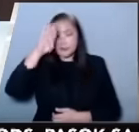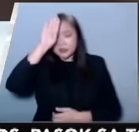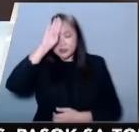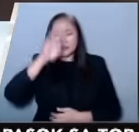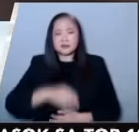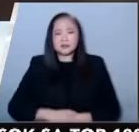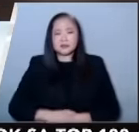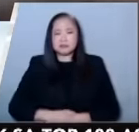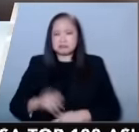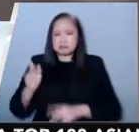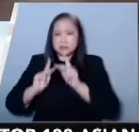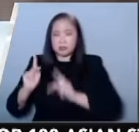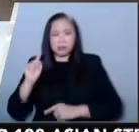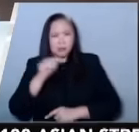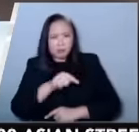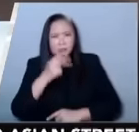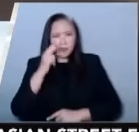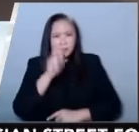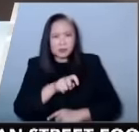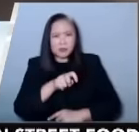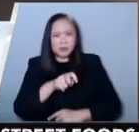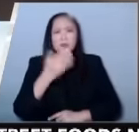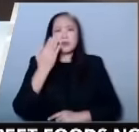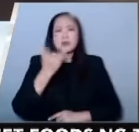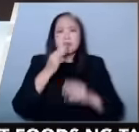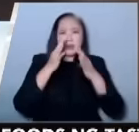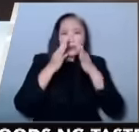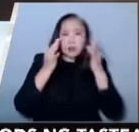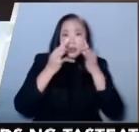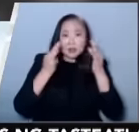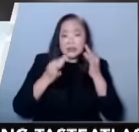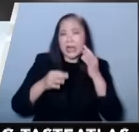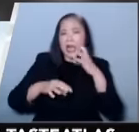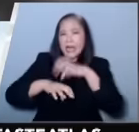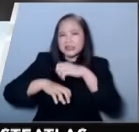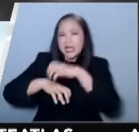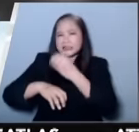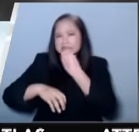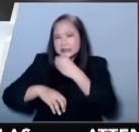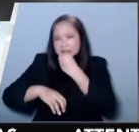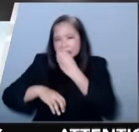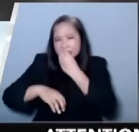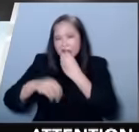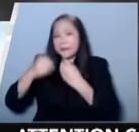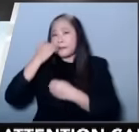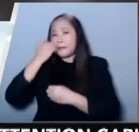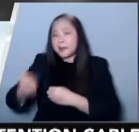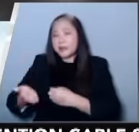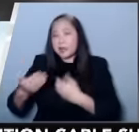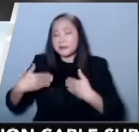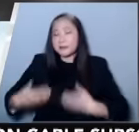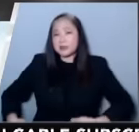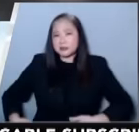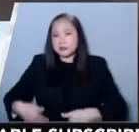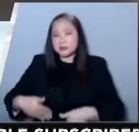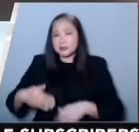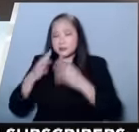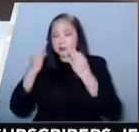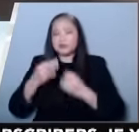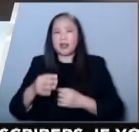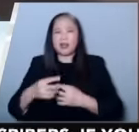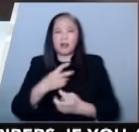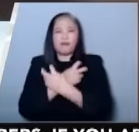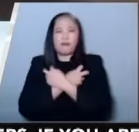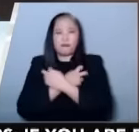na kinakain ng mga pusa ang bangkay ng kasama nilang pusa. Buto na lang ang natira sa dalawang pusa. May ikatlo